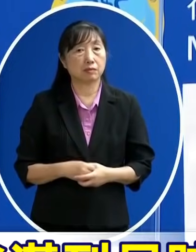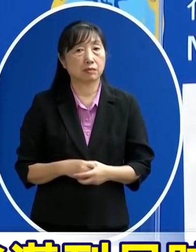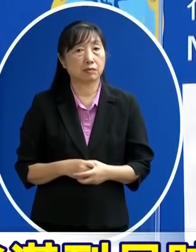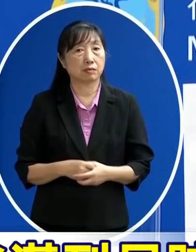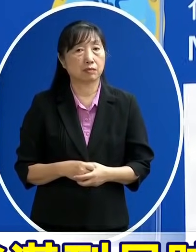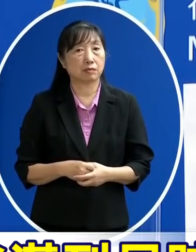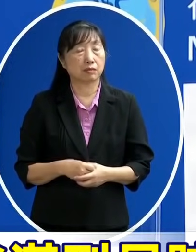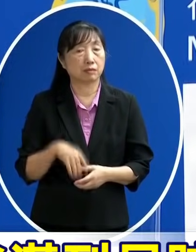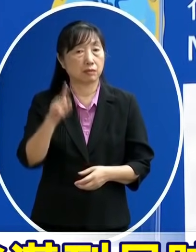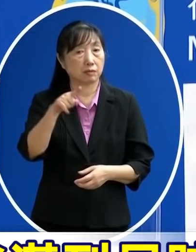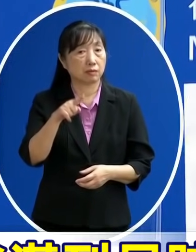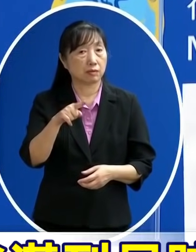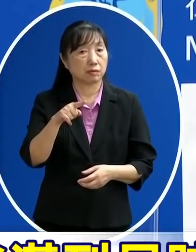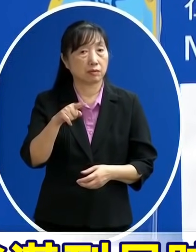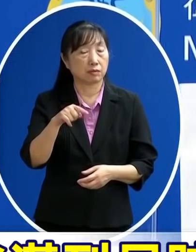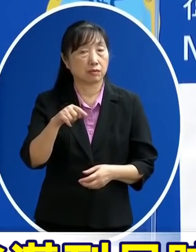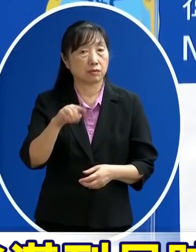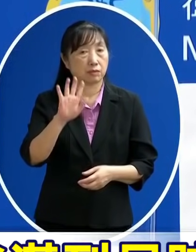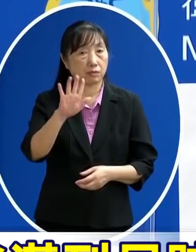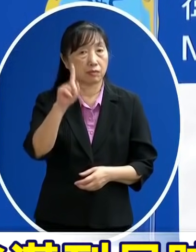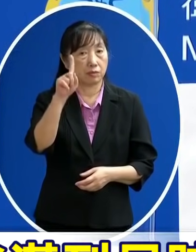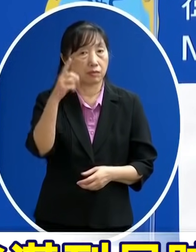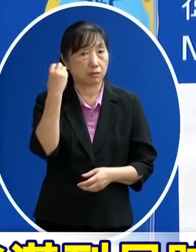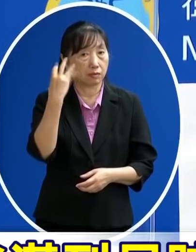有发了一个新的一个